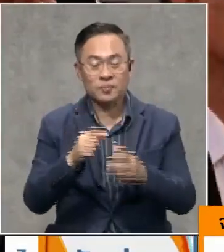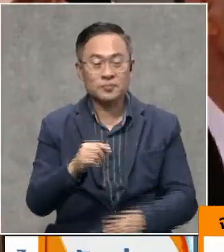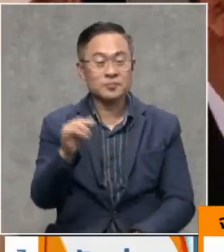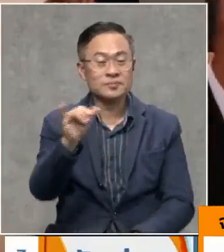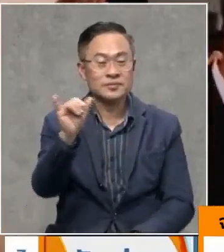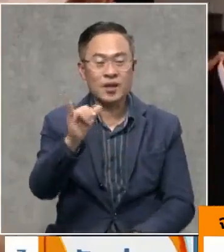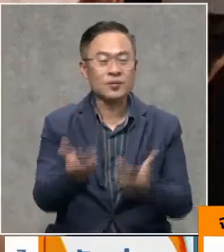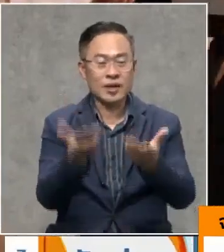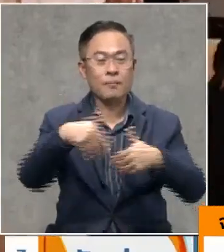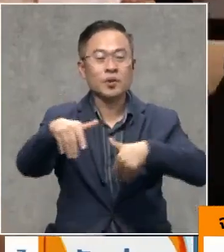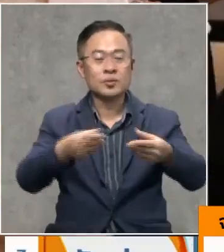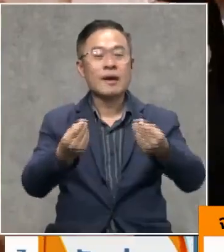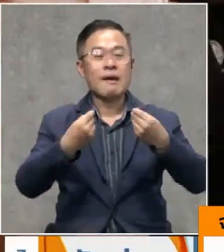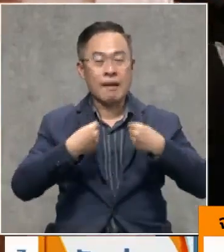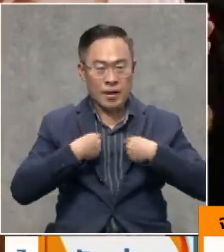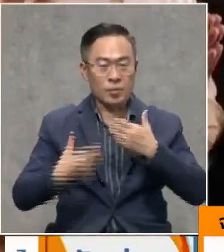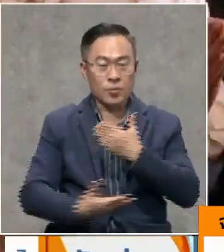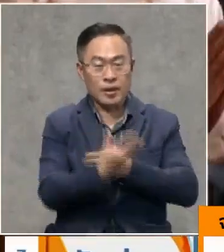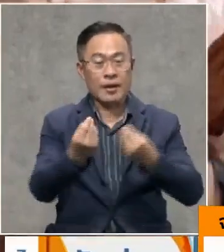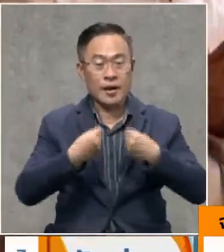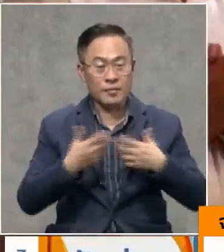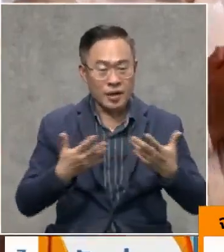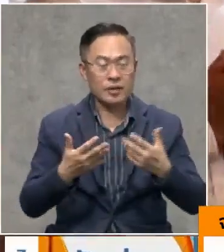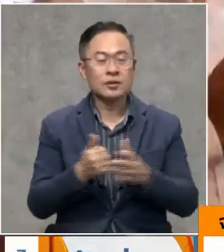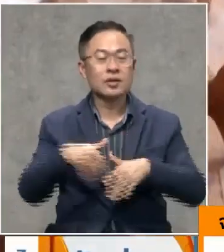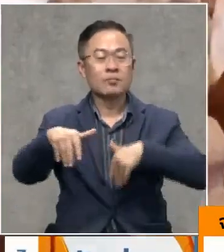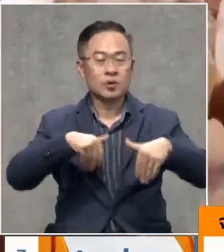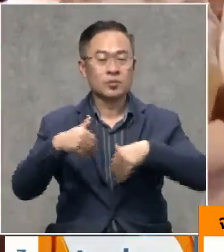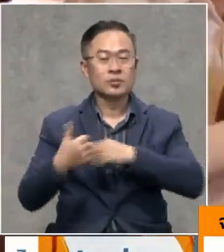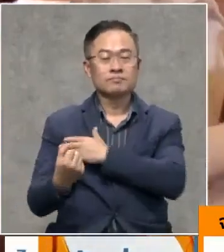าแล้วแต่ประชาชนจะให้โอกาสหรือไม่เพราะประชาชนเป็นคนเลือกค่ะ